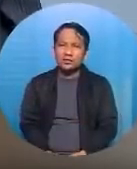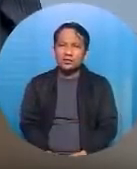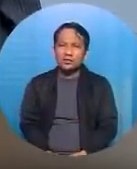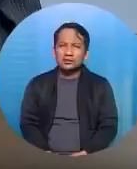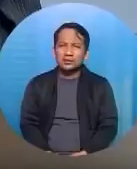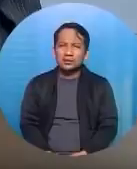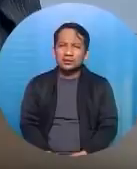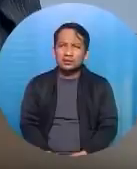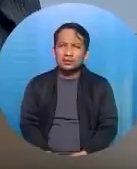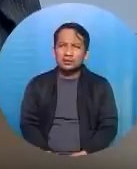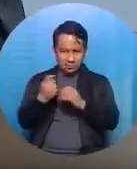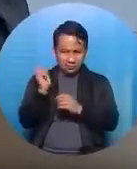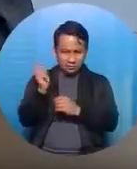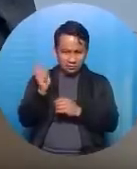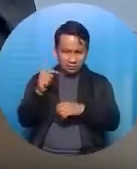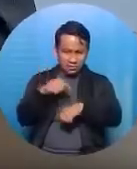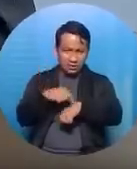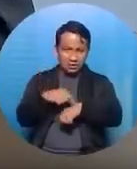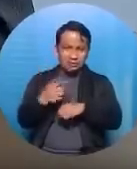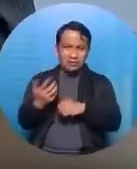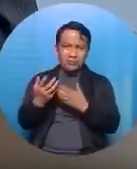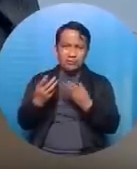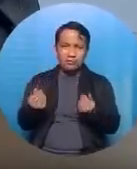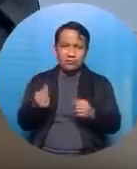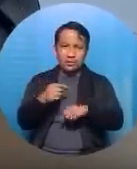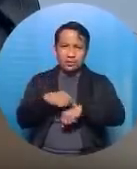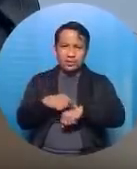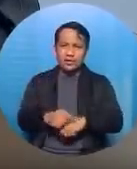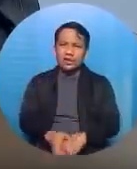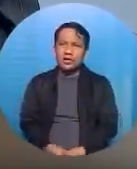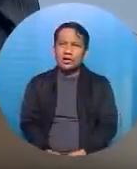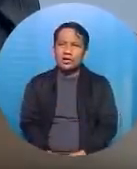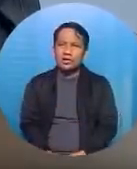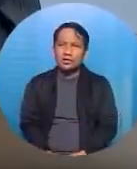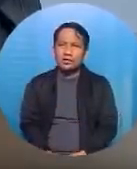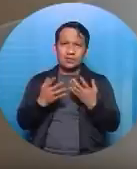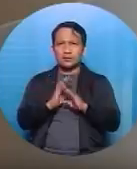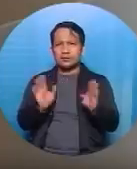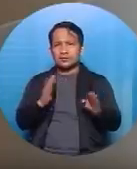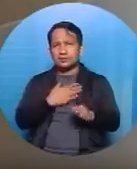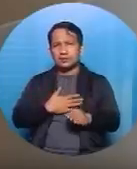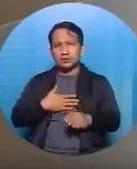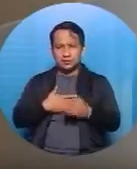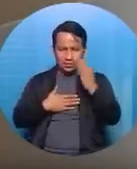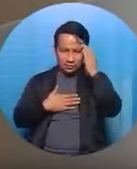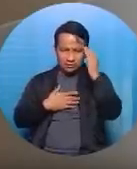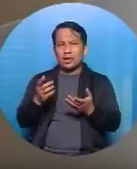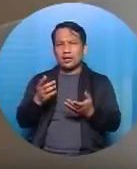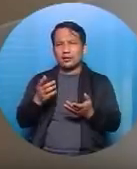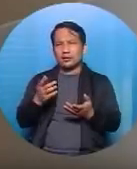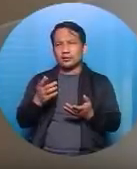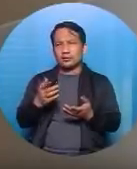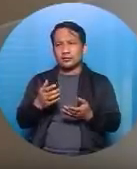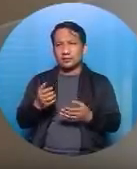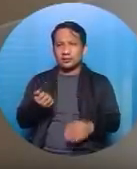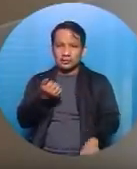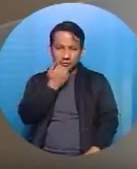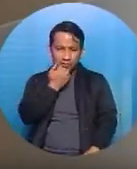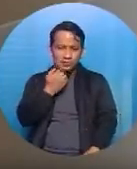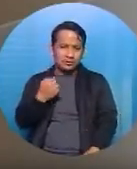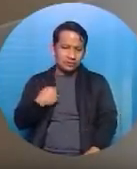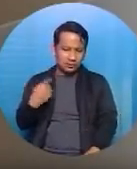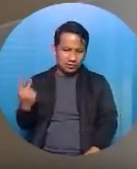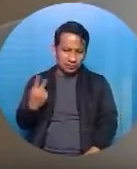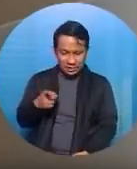Hello, Annalyn. Nakikiusap naman ako na huwag mo na sanang demanda. Alam ko, kasalanan